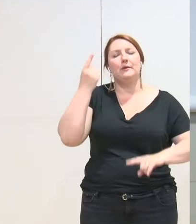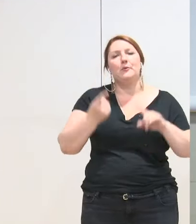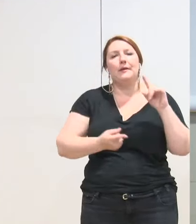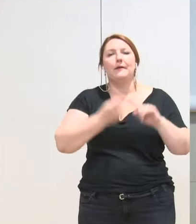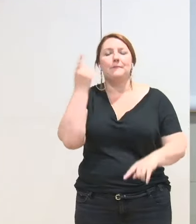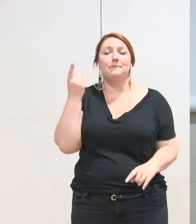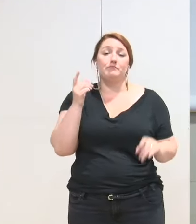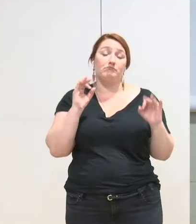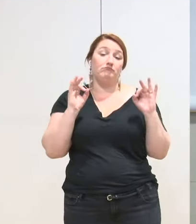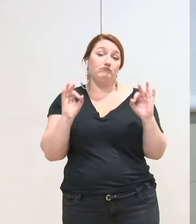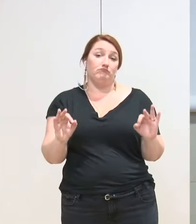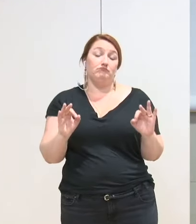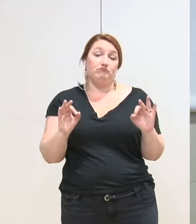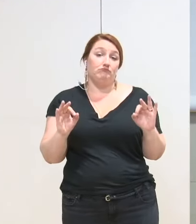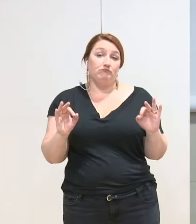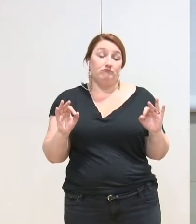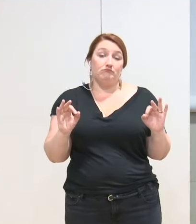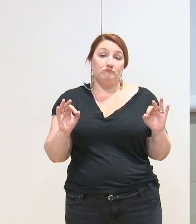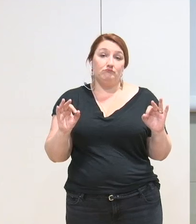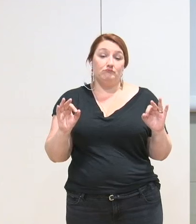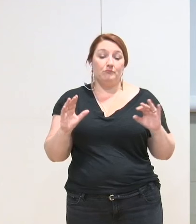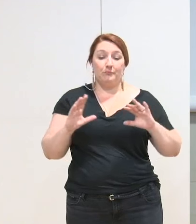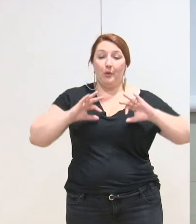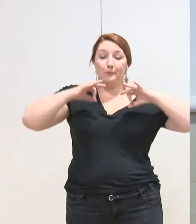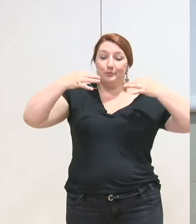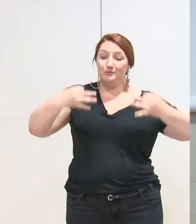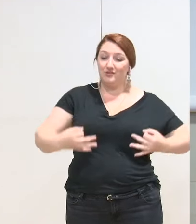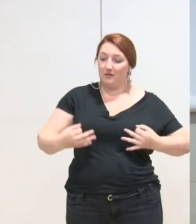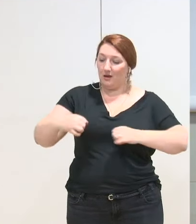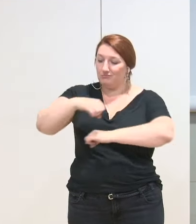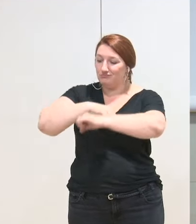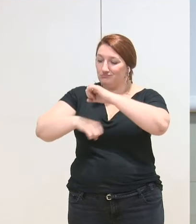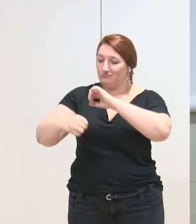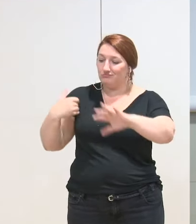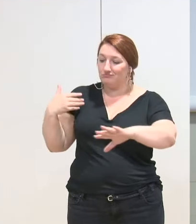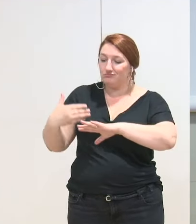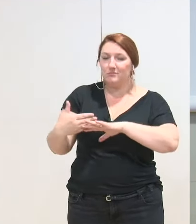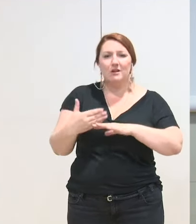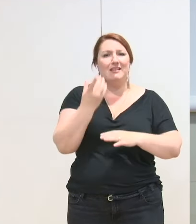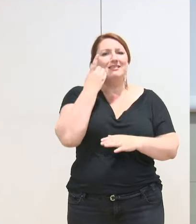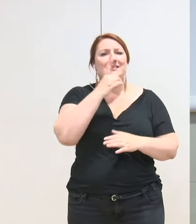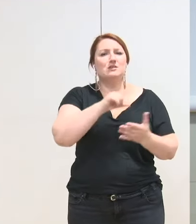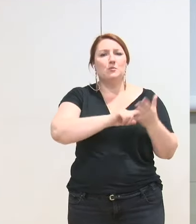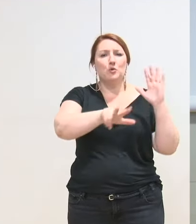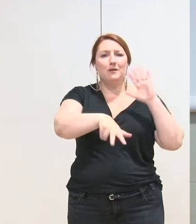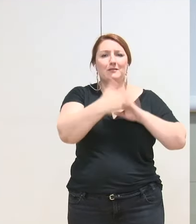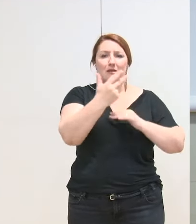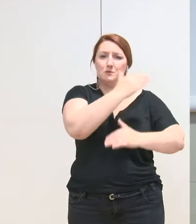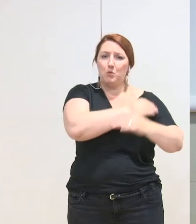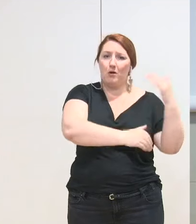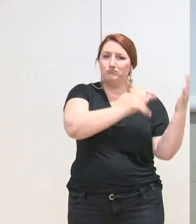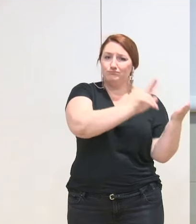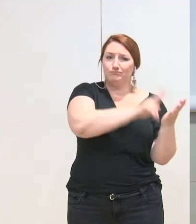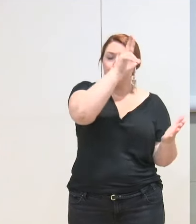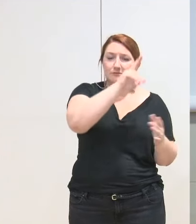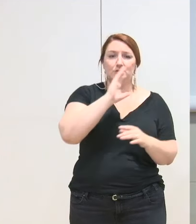traduit une exécution budgétaire programmé et adopté en décembre 2013 qui a été réalisé